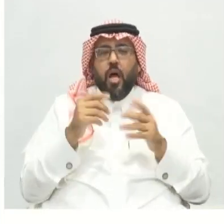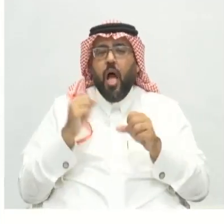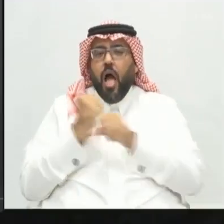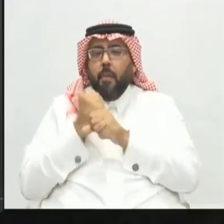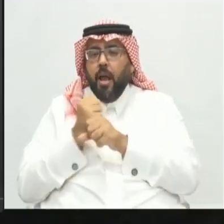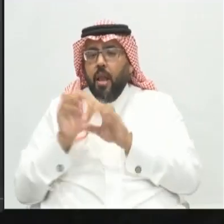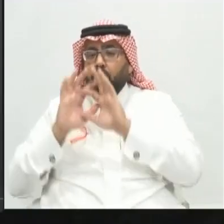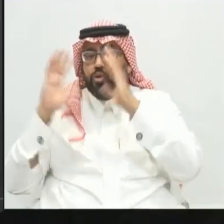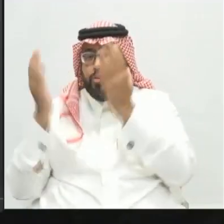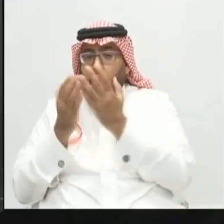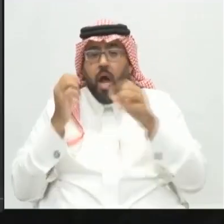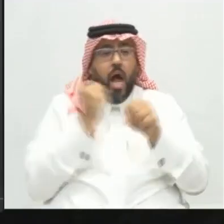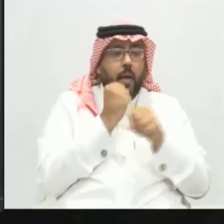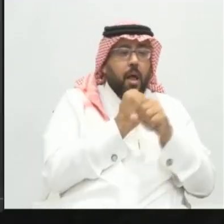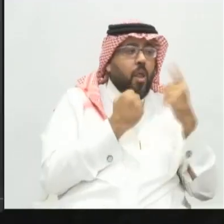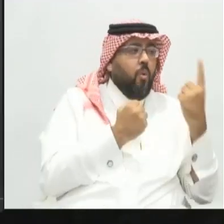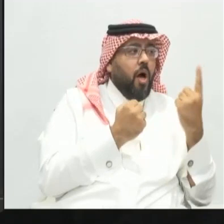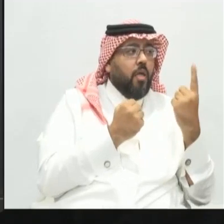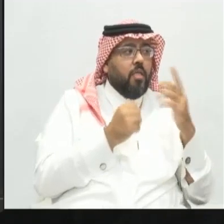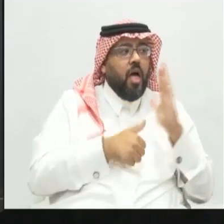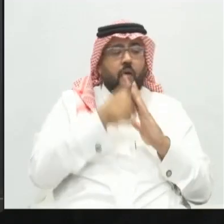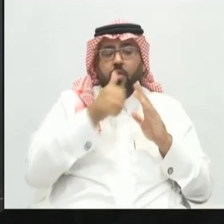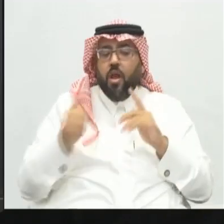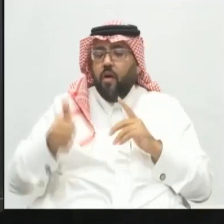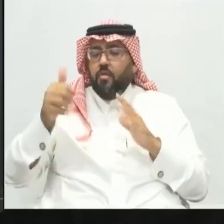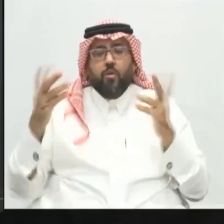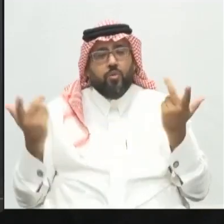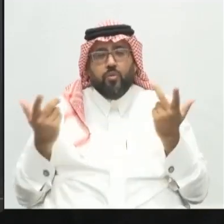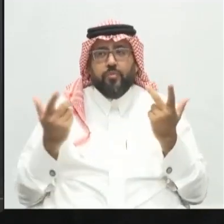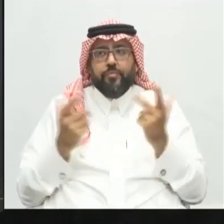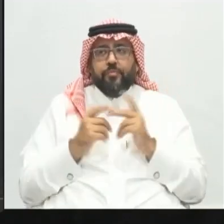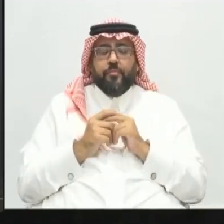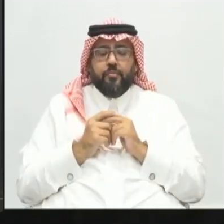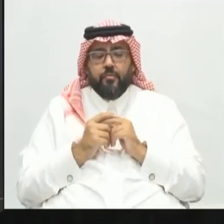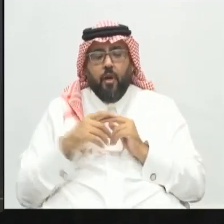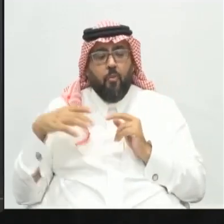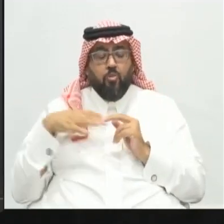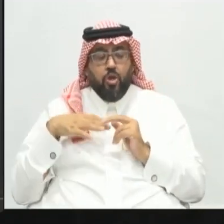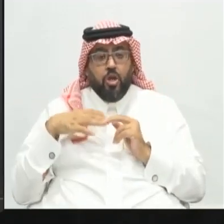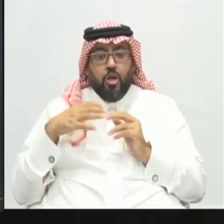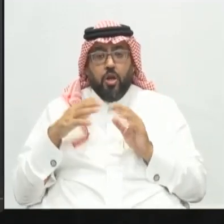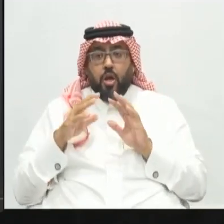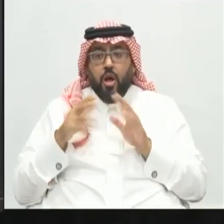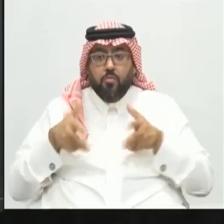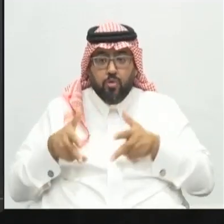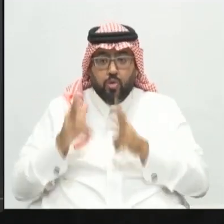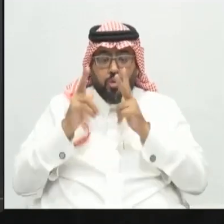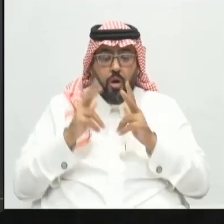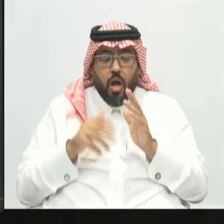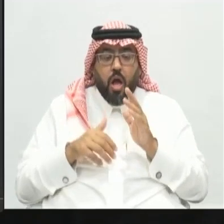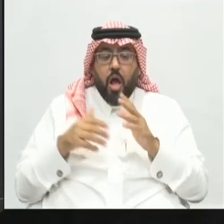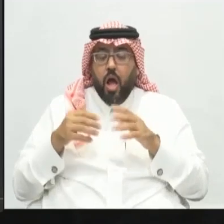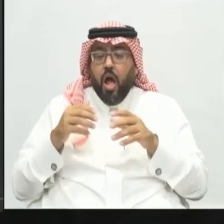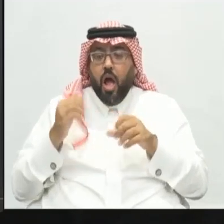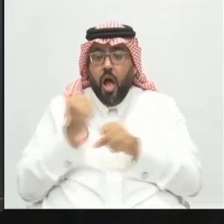الفردي والعمل الجماعي اذا المشروع يتكون من مدير مشروع وفريق عمل فريق العمل هل تفضل ان